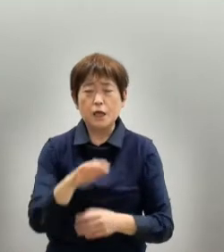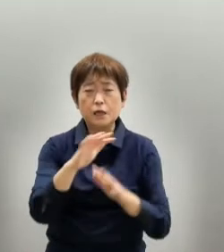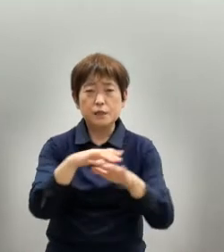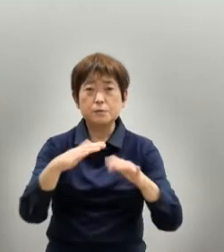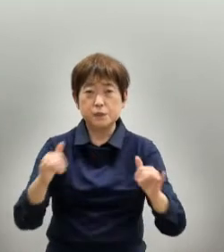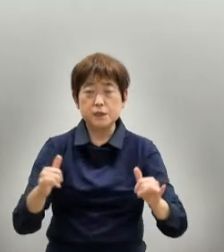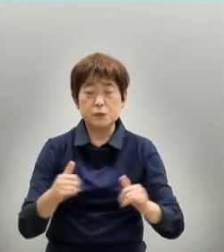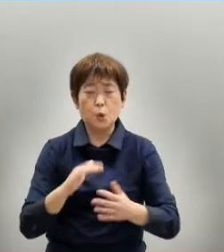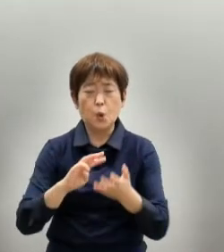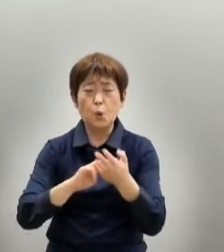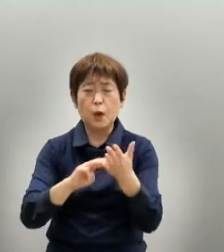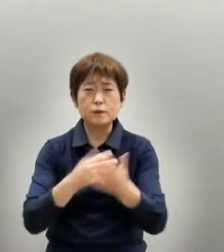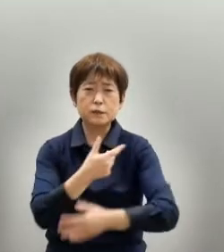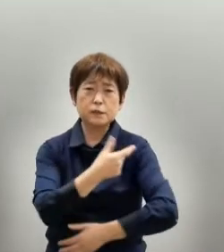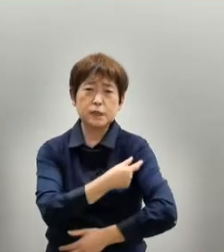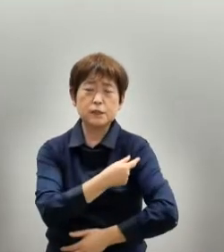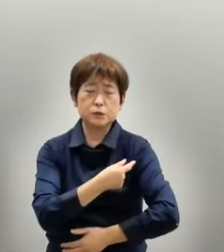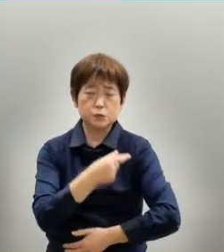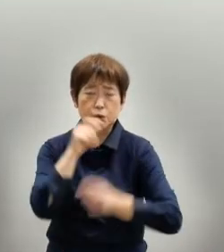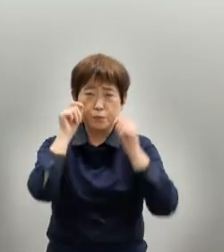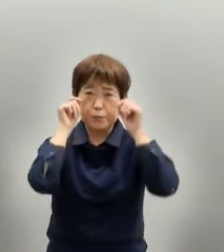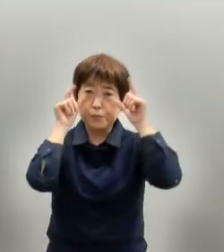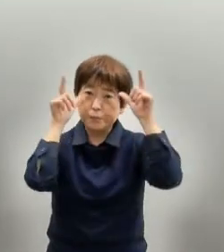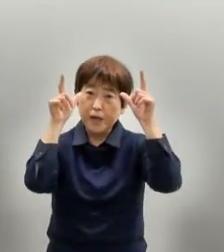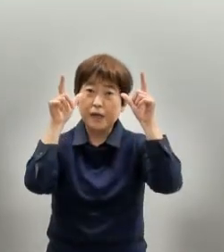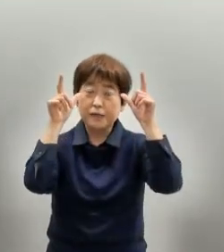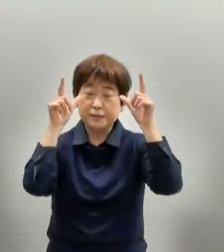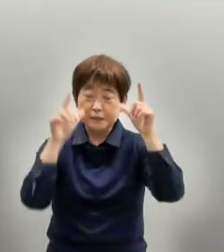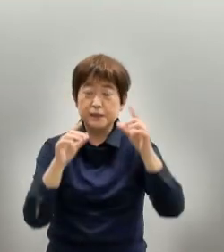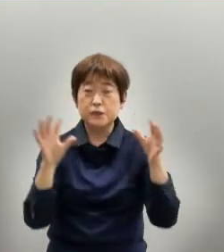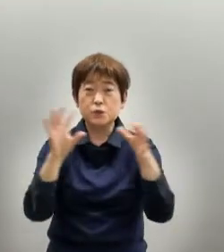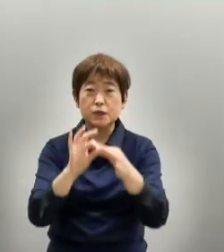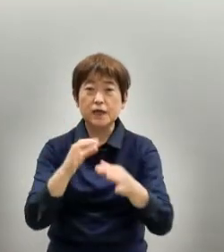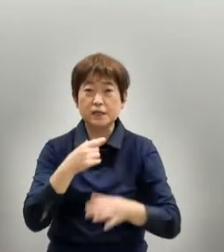を図ってまいりたいと思います。で最後にもう一枚ございまして、